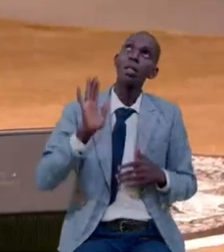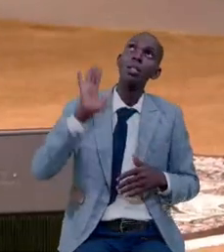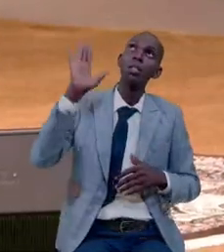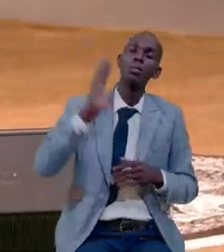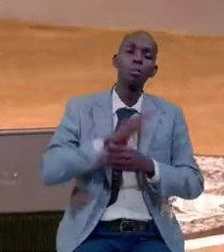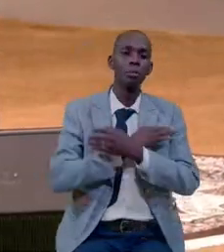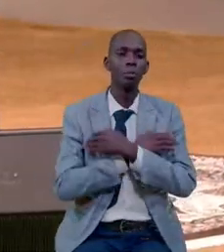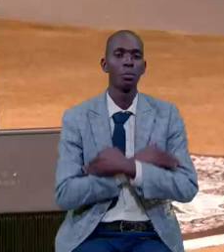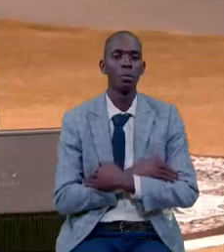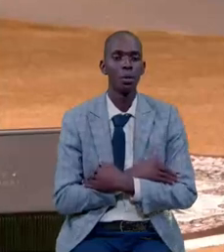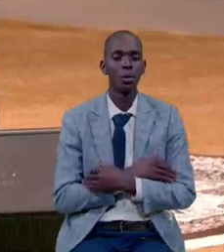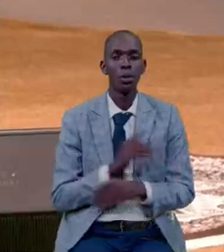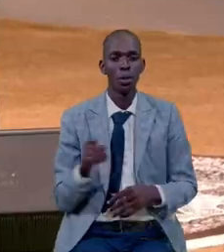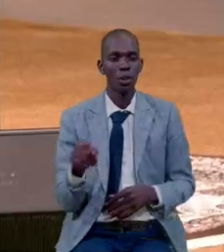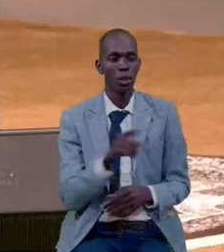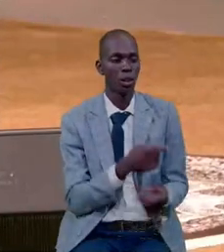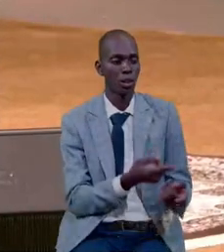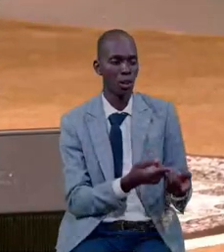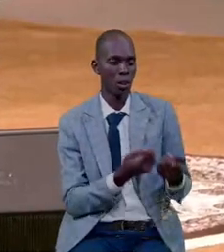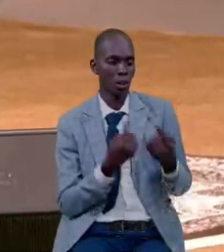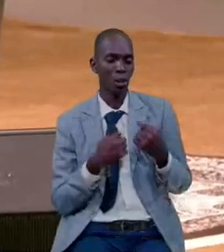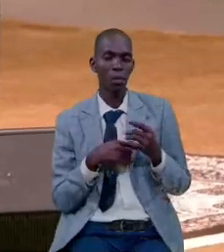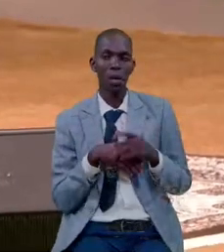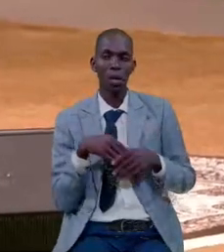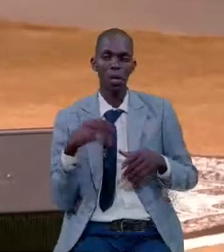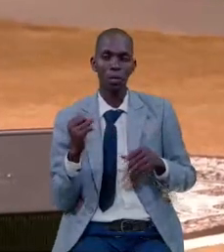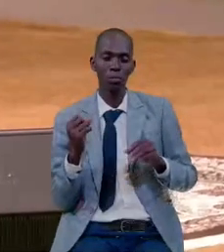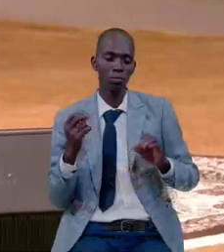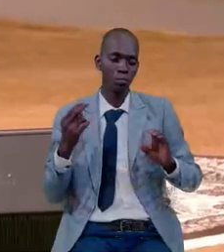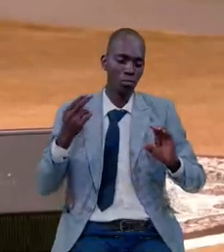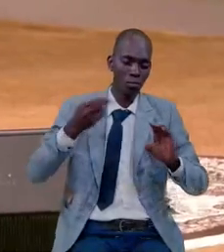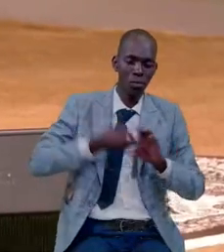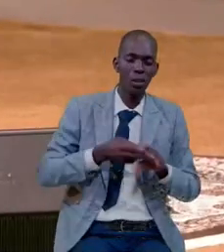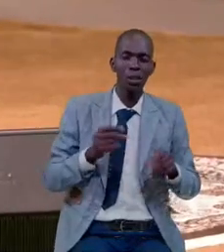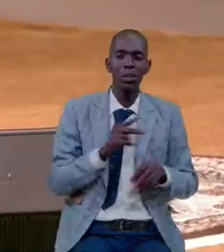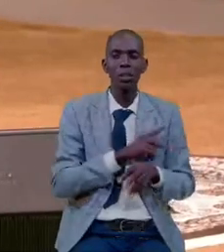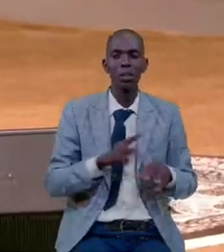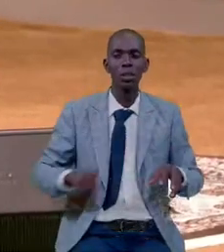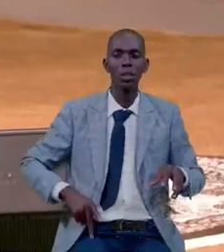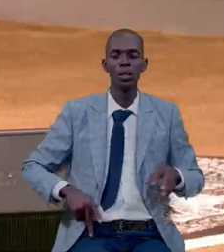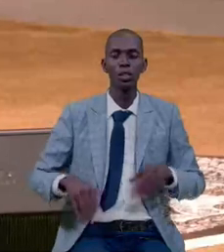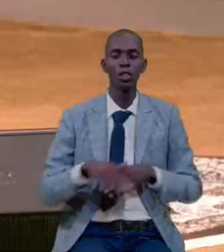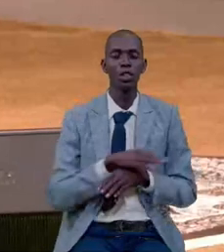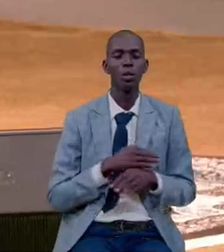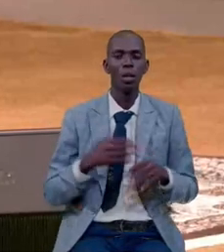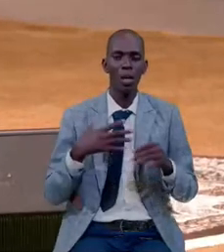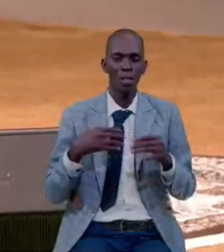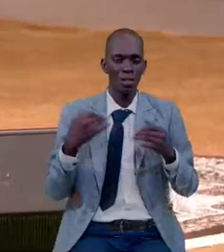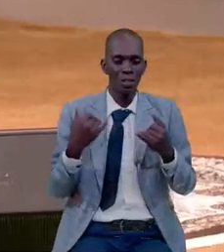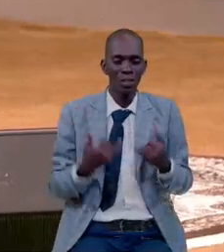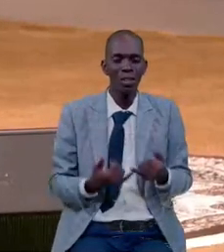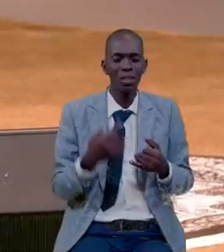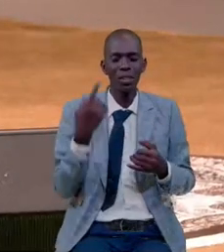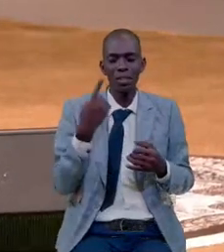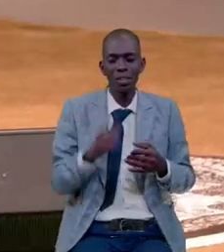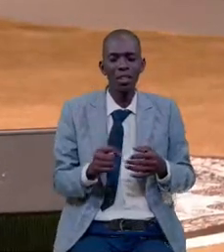Ils étaient sortis, ils sont entrés dans le royaume. Maintenant, sur la voie, la foi qui